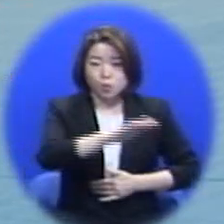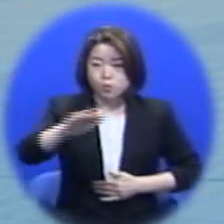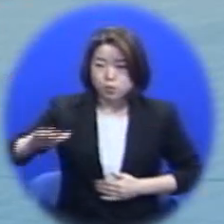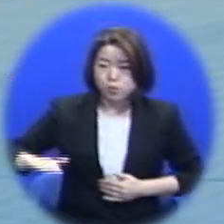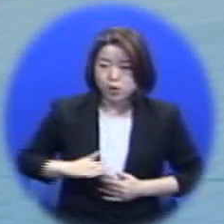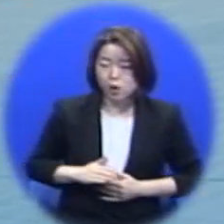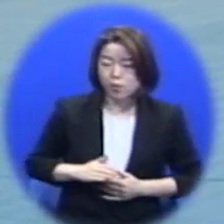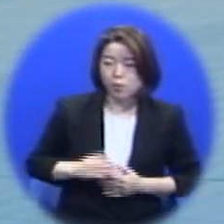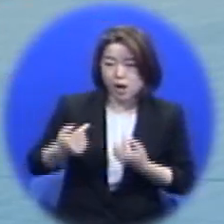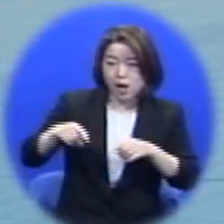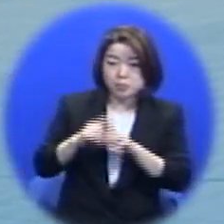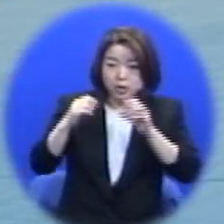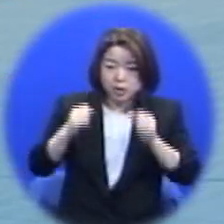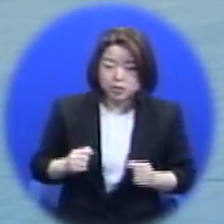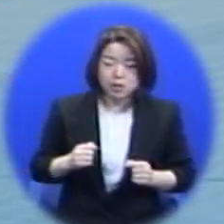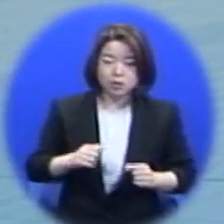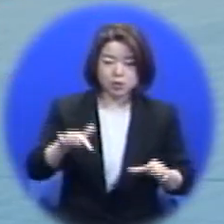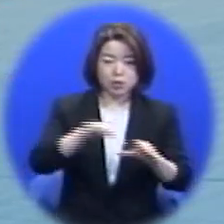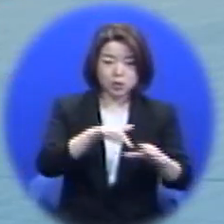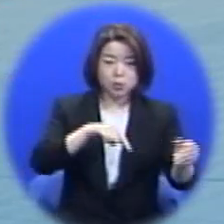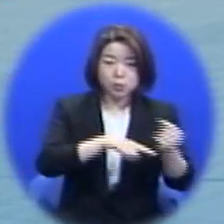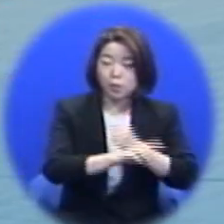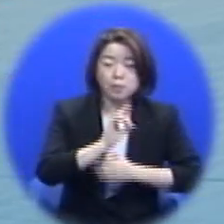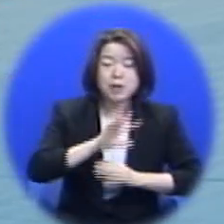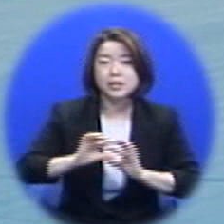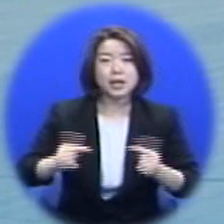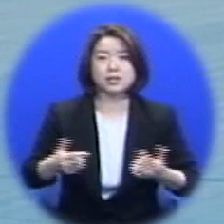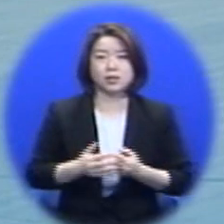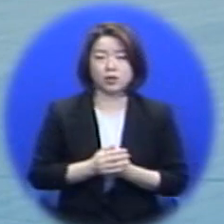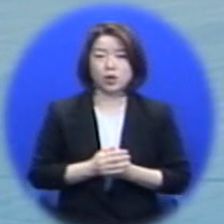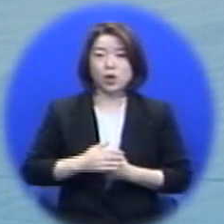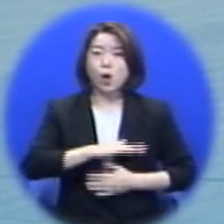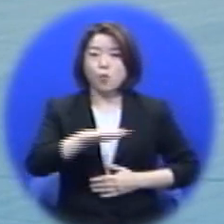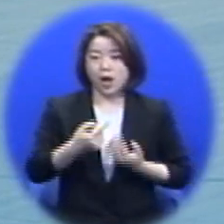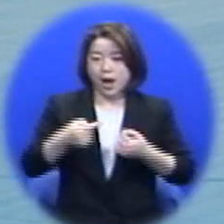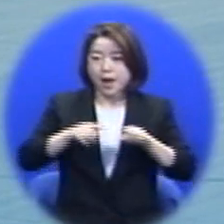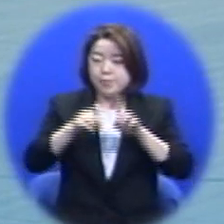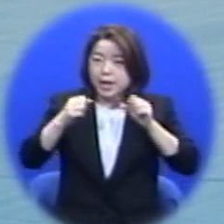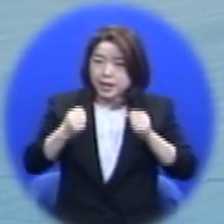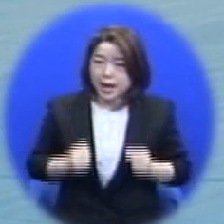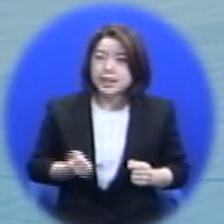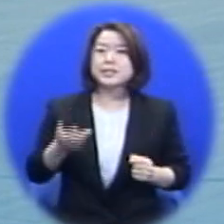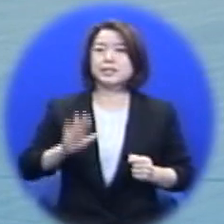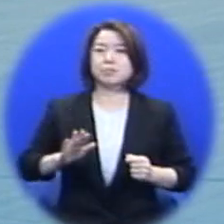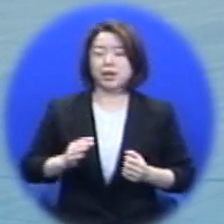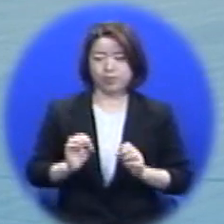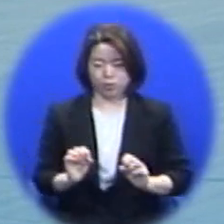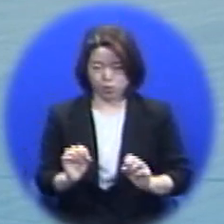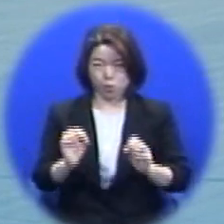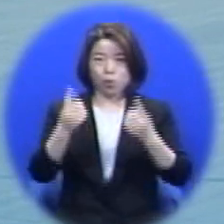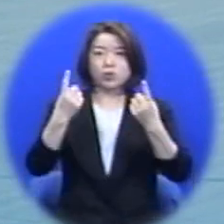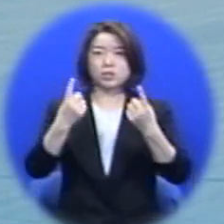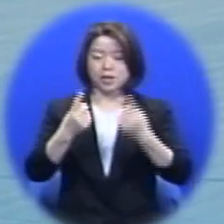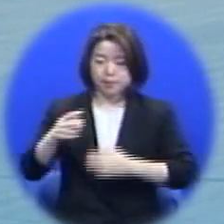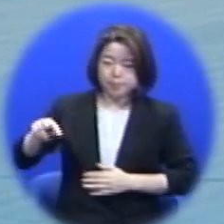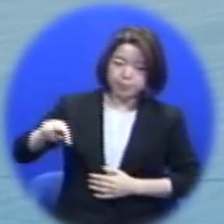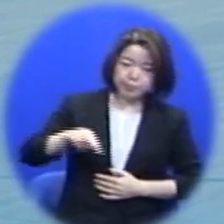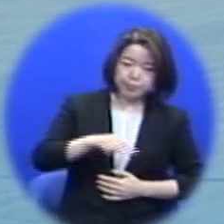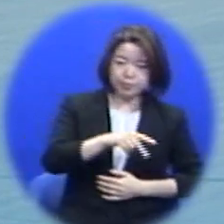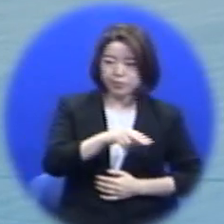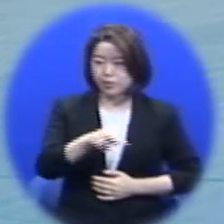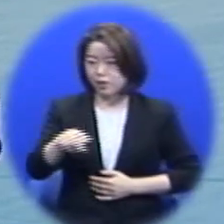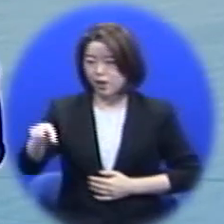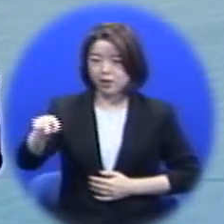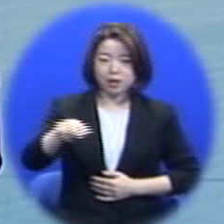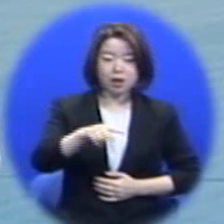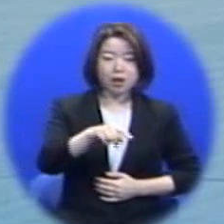교리적인 지식이 아닙니다. 예수님은 우리와 함께 계시지만 동시에 거니시는 분이십니다. 그